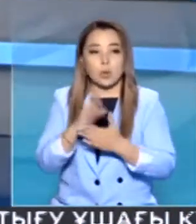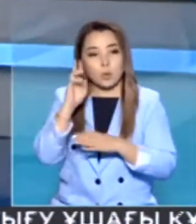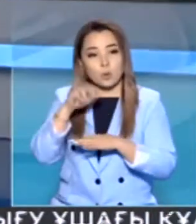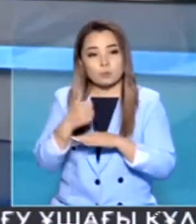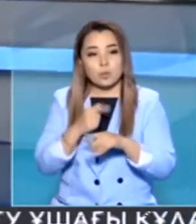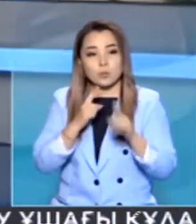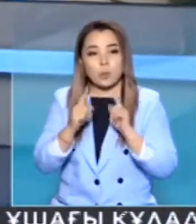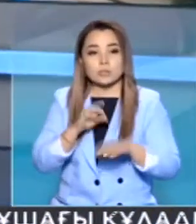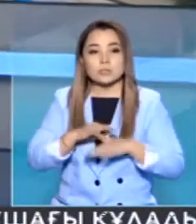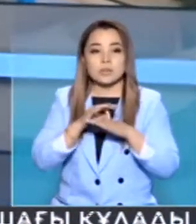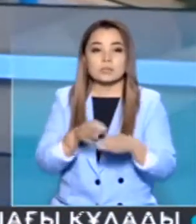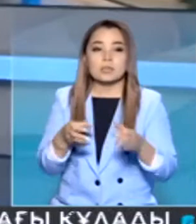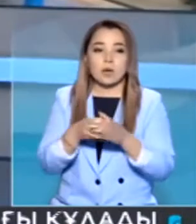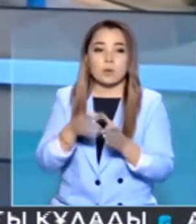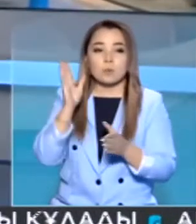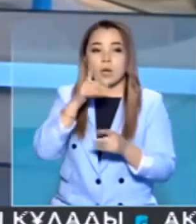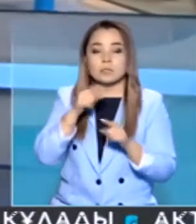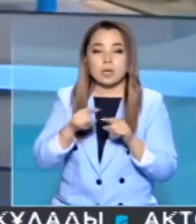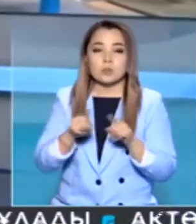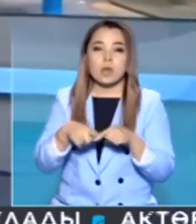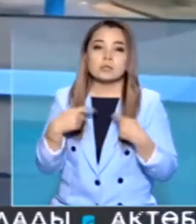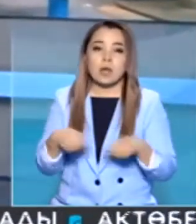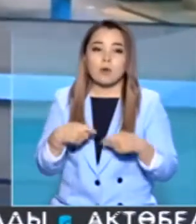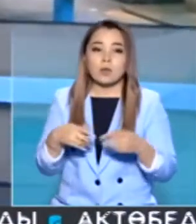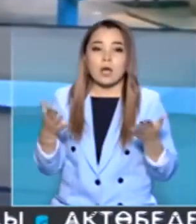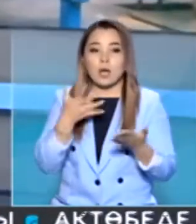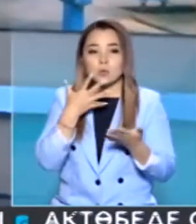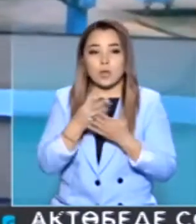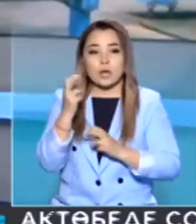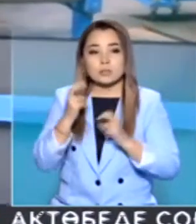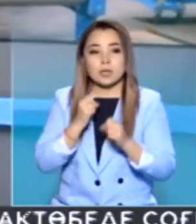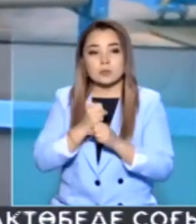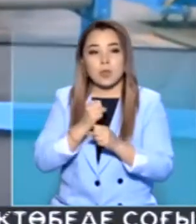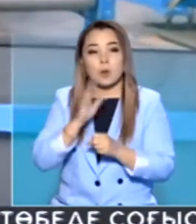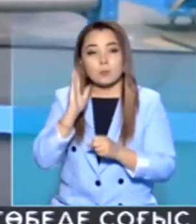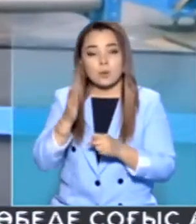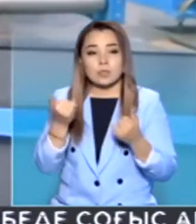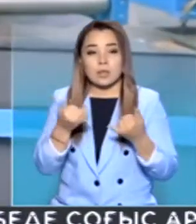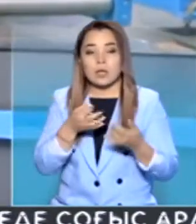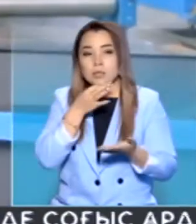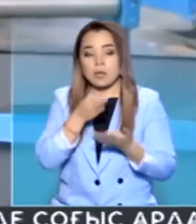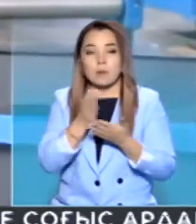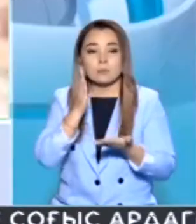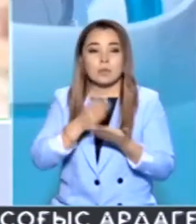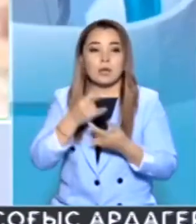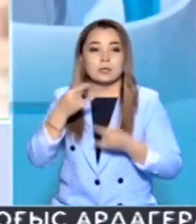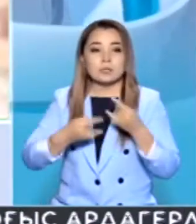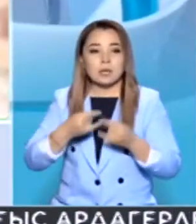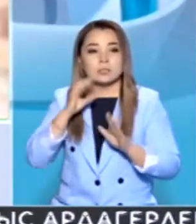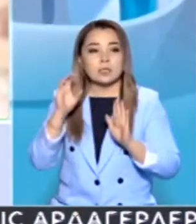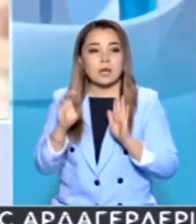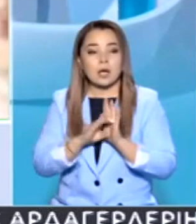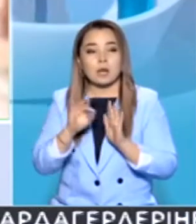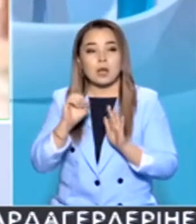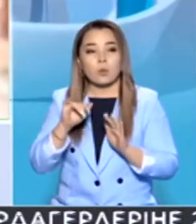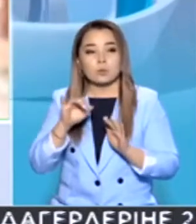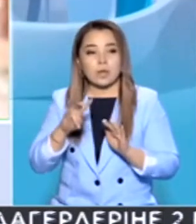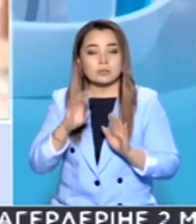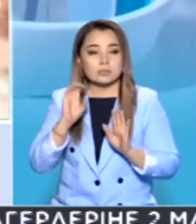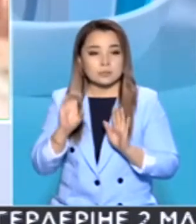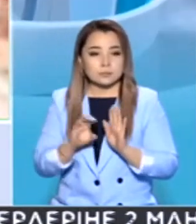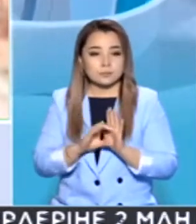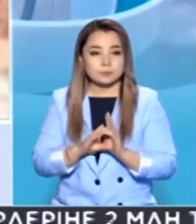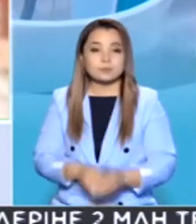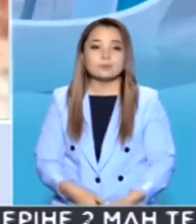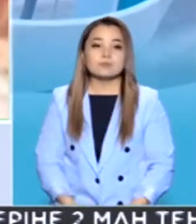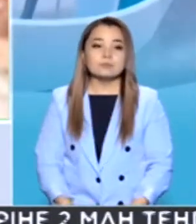үкімет отырысында айтылды. Алдағы уақытта қандай тауарлар өзімізде өндірілмек? Оны дәл қазір бізбен тікелей байланысқа шығатын әріптесім Раушан